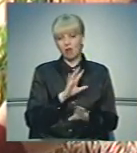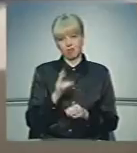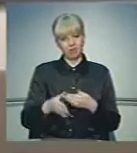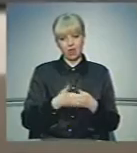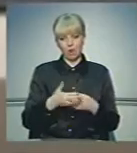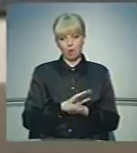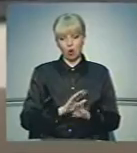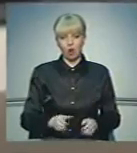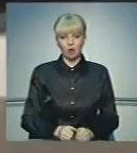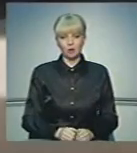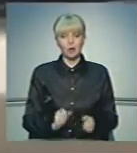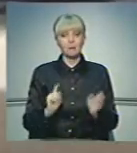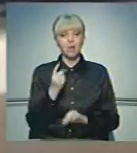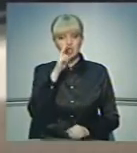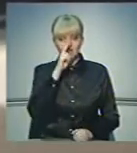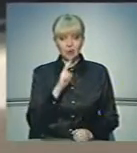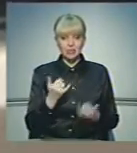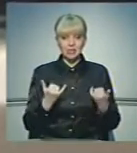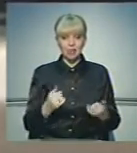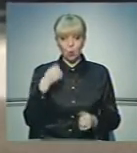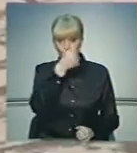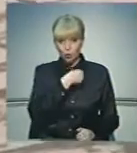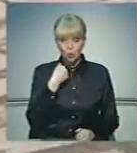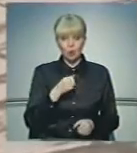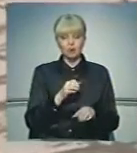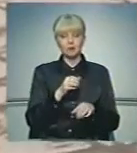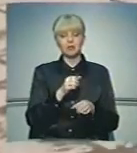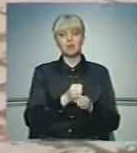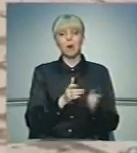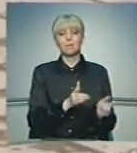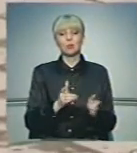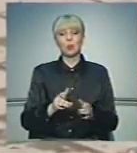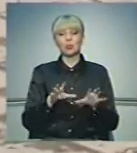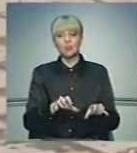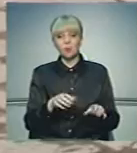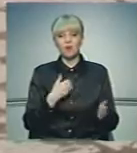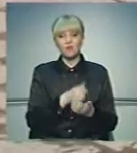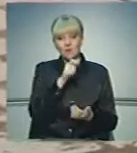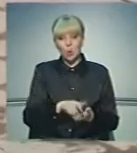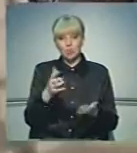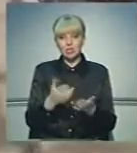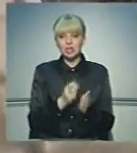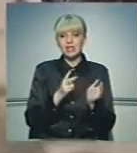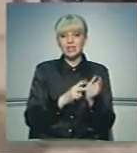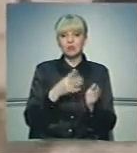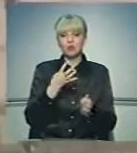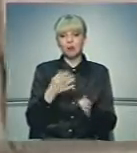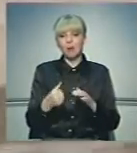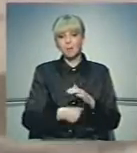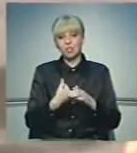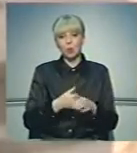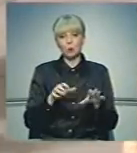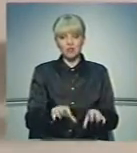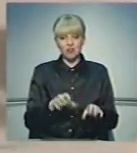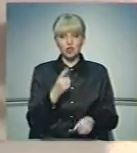покарано. За перші 2 місяці нинішнього року співробітники притулку для тварин та волонтери знайшли 745 бездомних